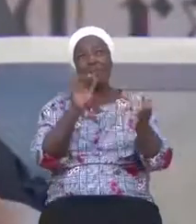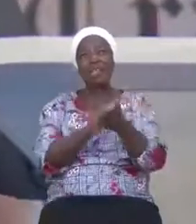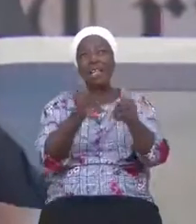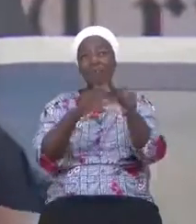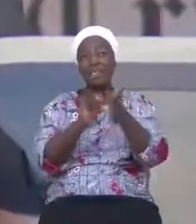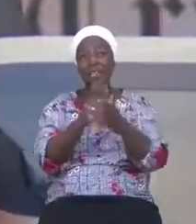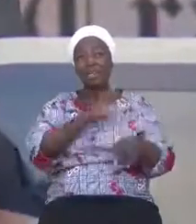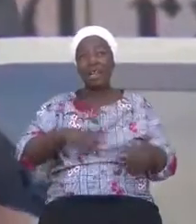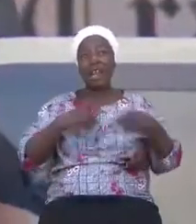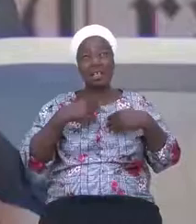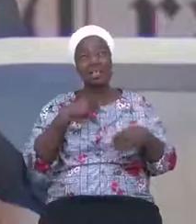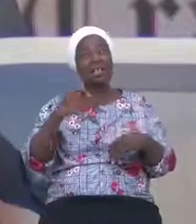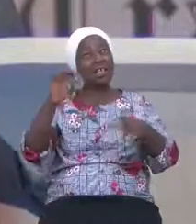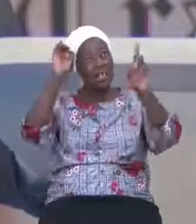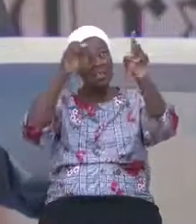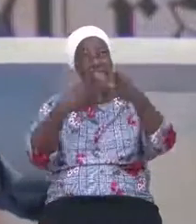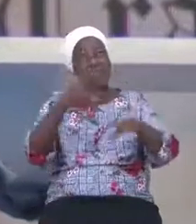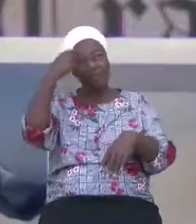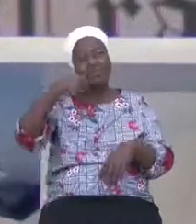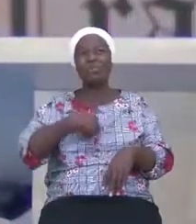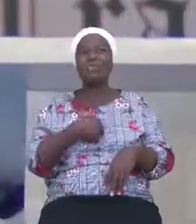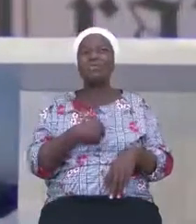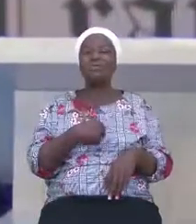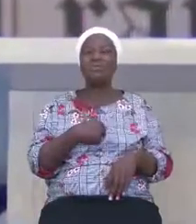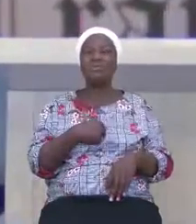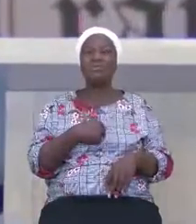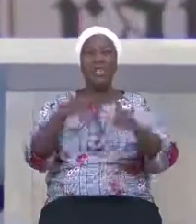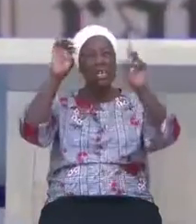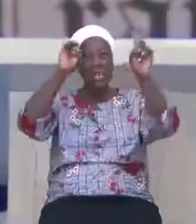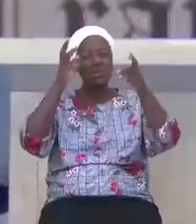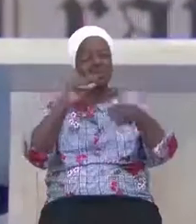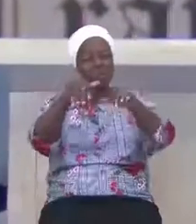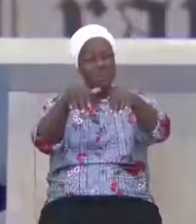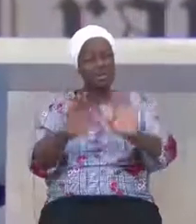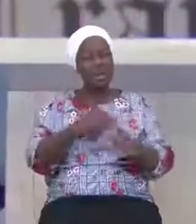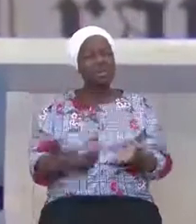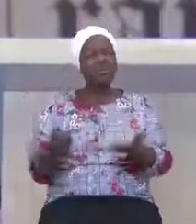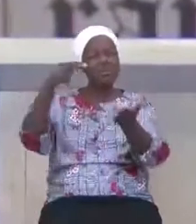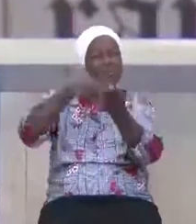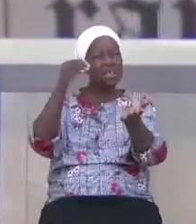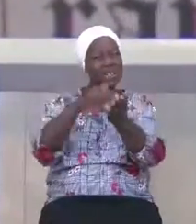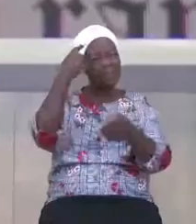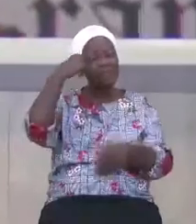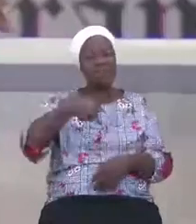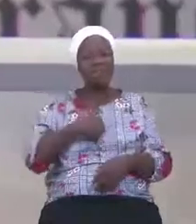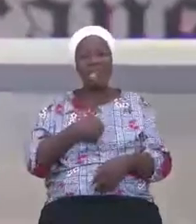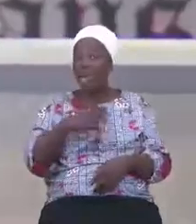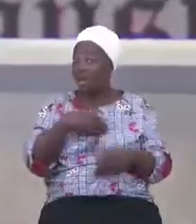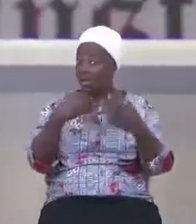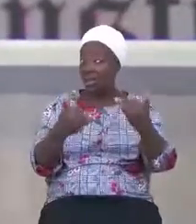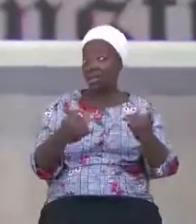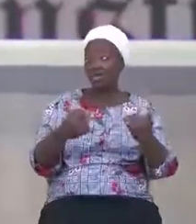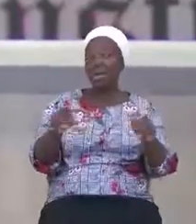que Christ a dit, il est mort pour moi. Il a été enseveli, il est ressuscité pour moi. Et